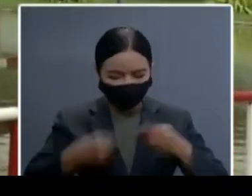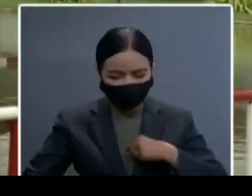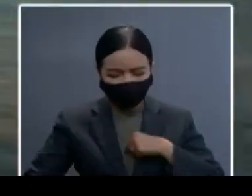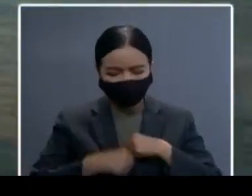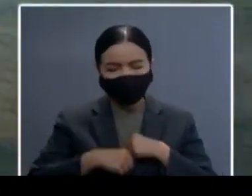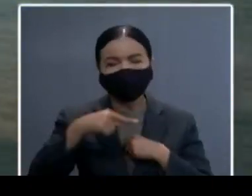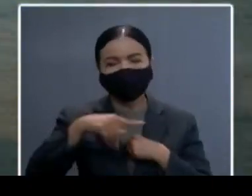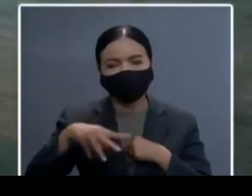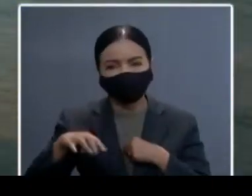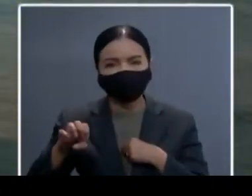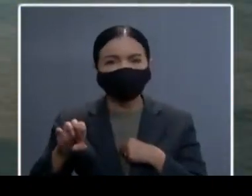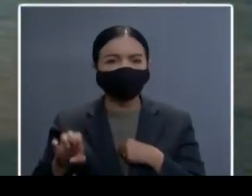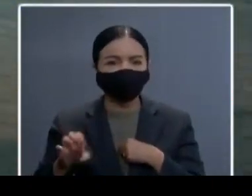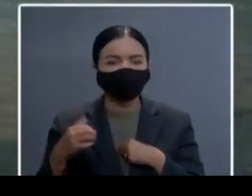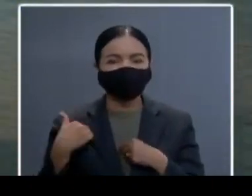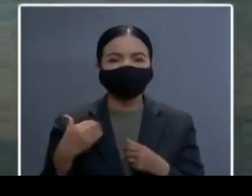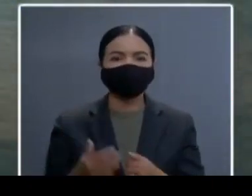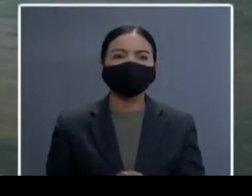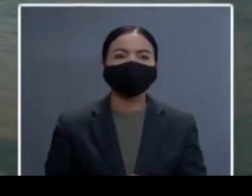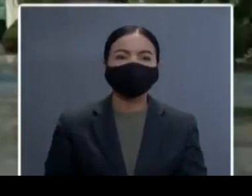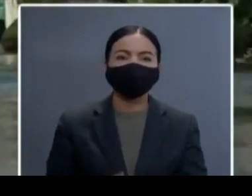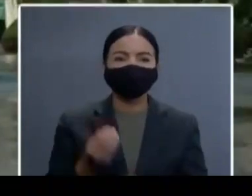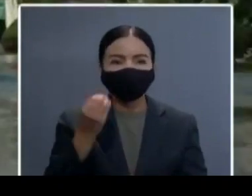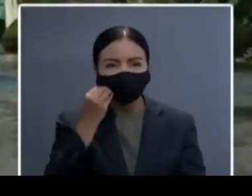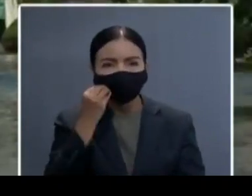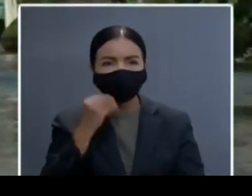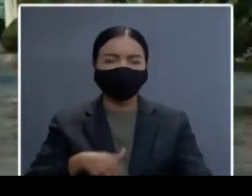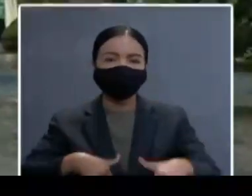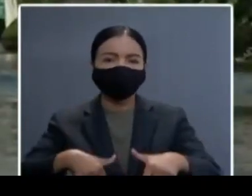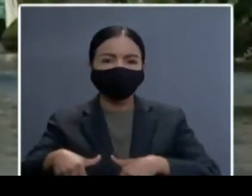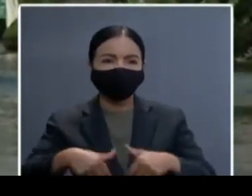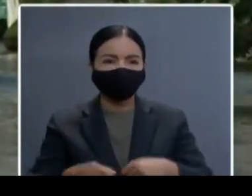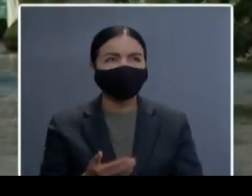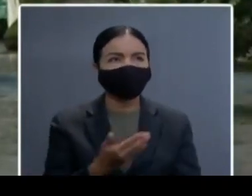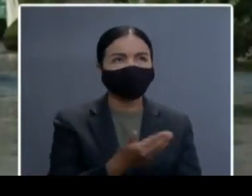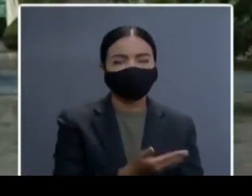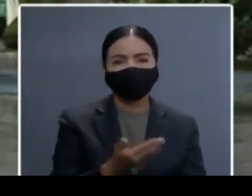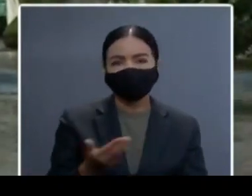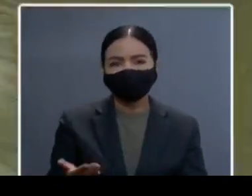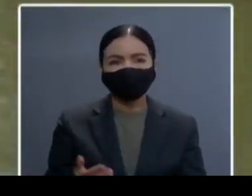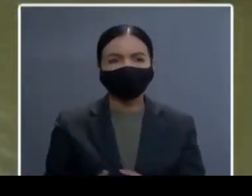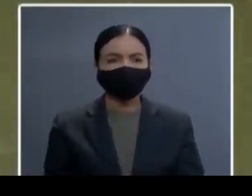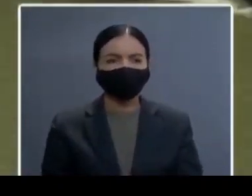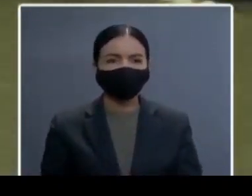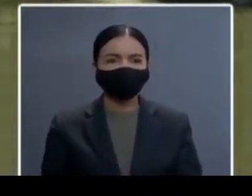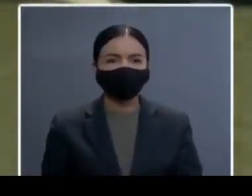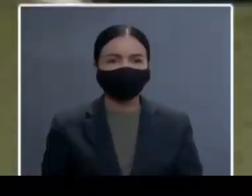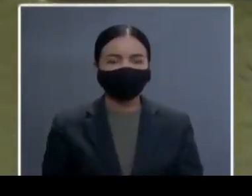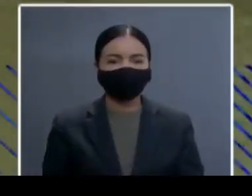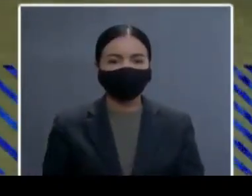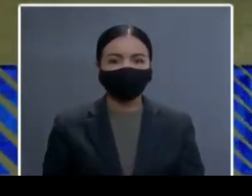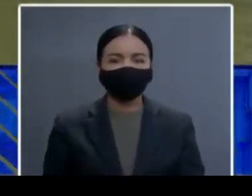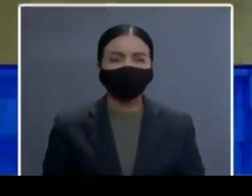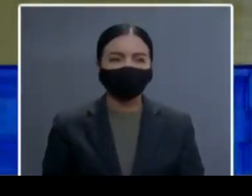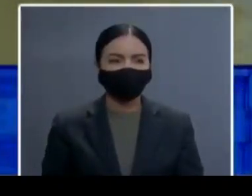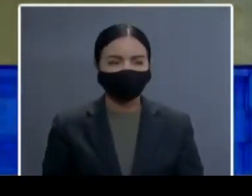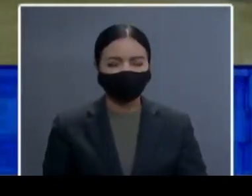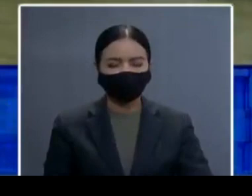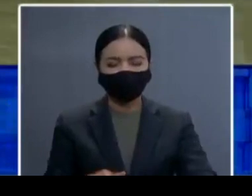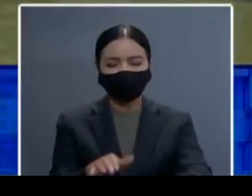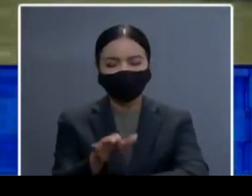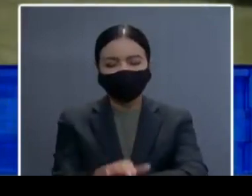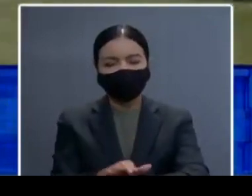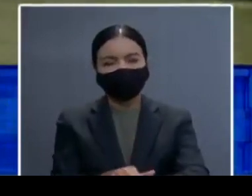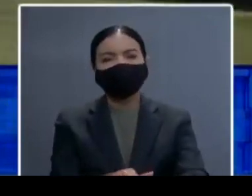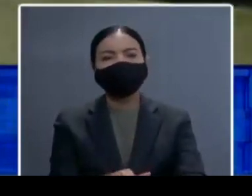ที่นะครับ ขณะที่บ้านเรือนชุมชนที่อยู่2ฝากถนนจรดวิถีทองนะครับจากแยกคลองโพไปยังโรงพยาบาลสุโข